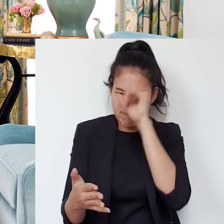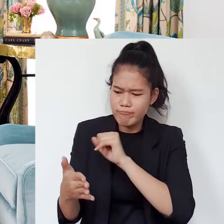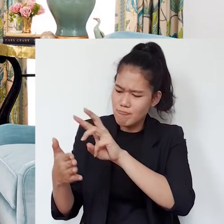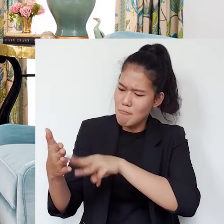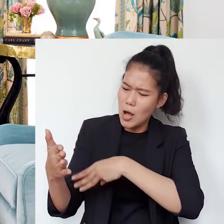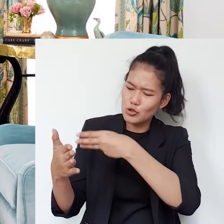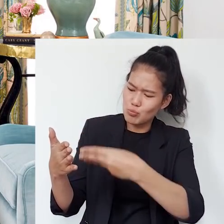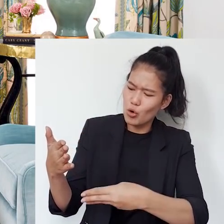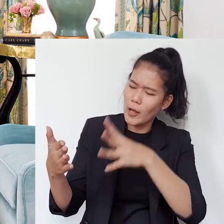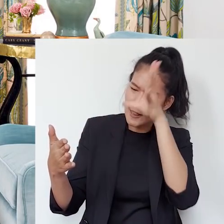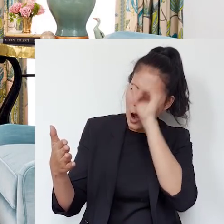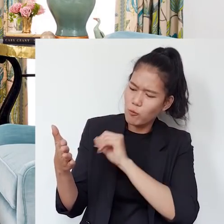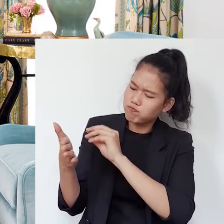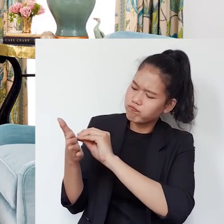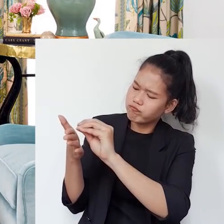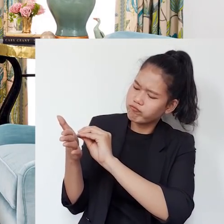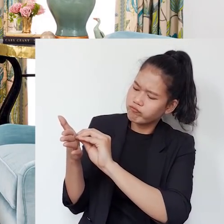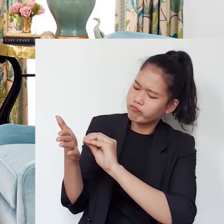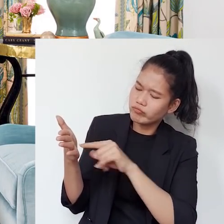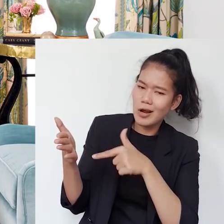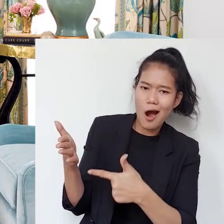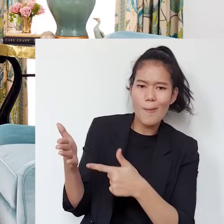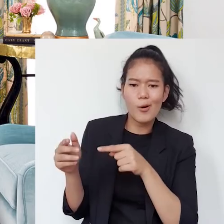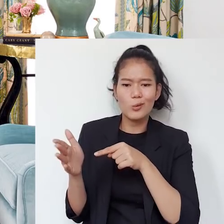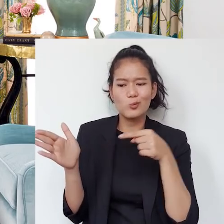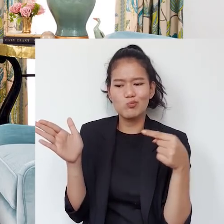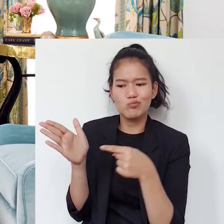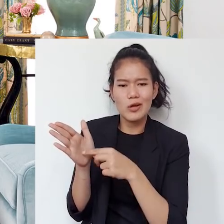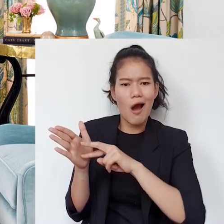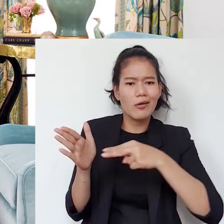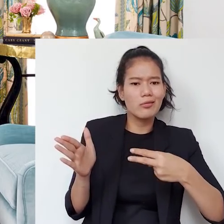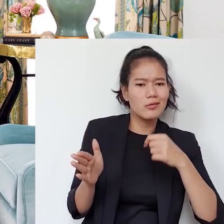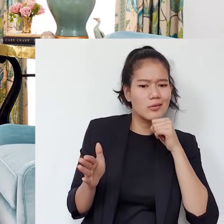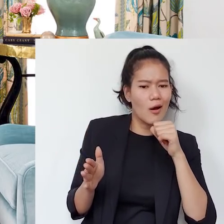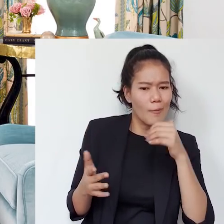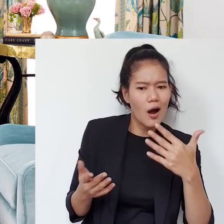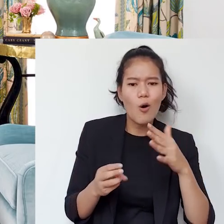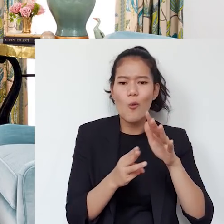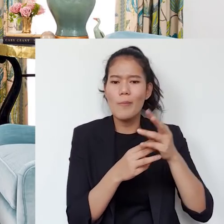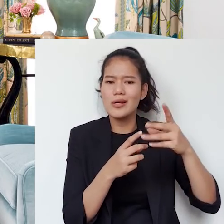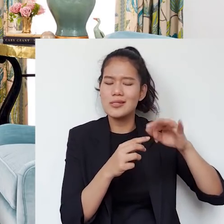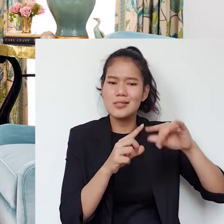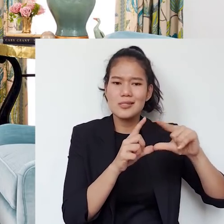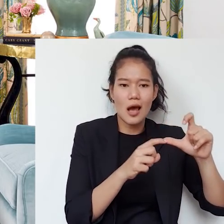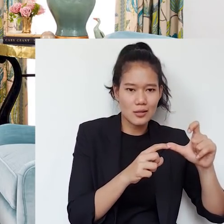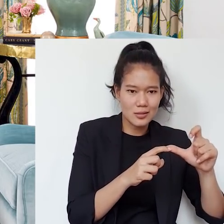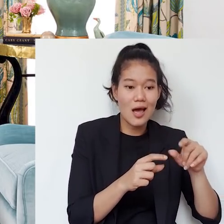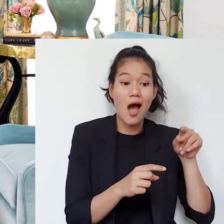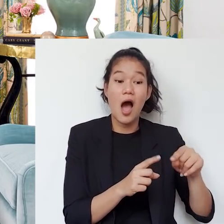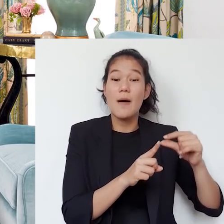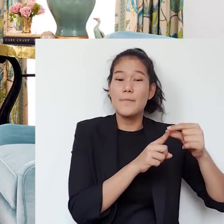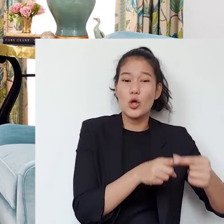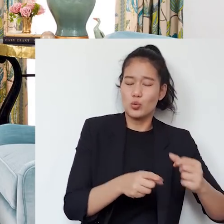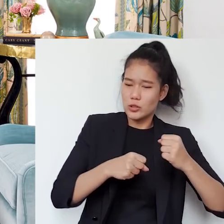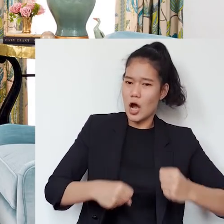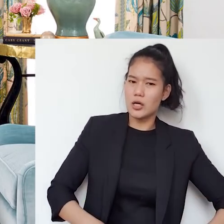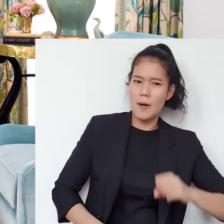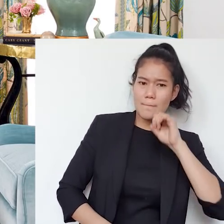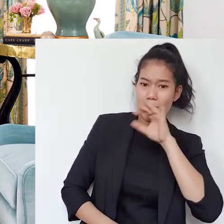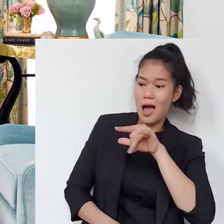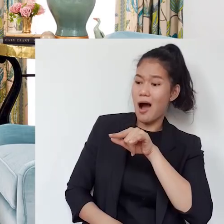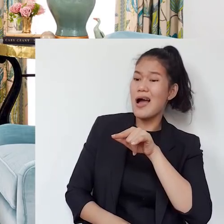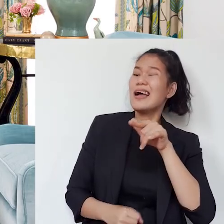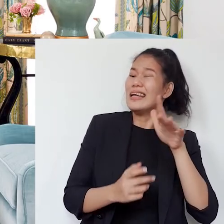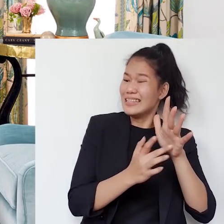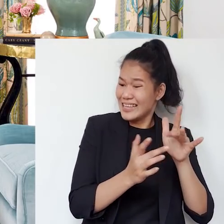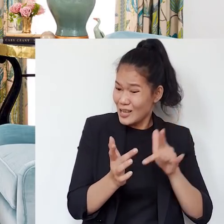mana letaknya dan maknanya menunjuk pada Mesias yang diutus Tuhan. Dan ketika Petrus dengan gagahnya mengatakan, Yesus